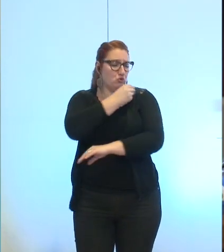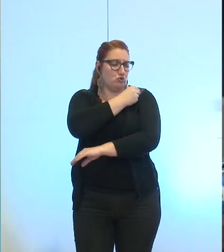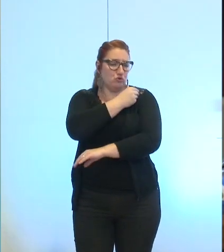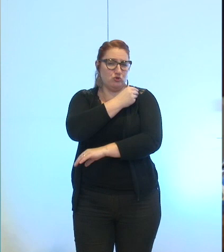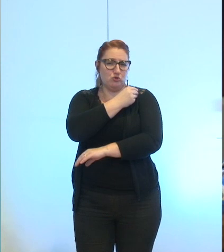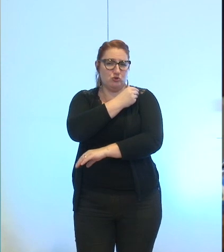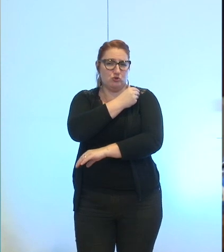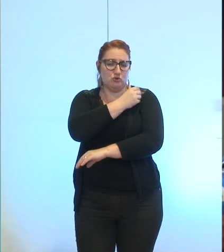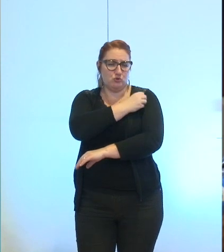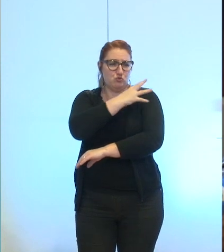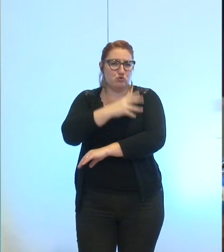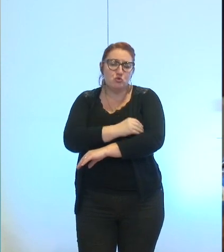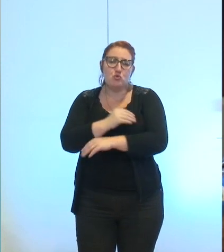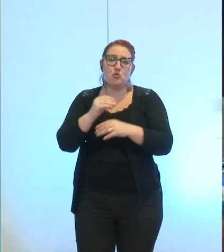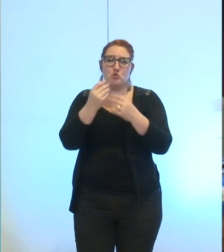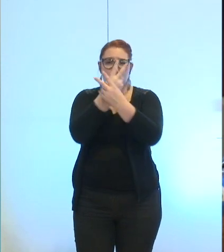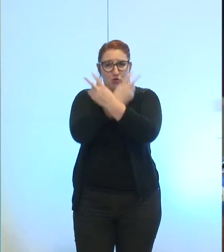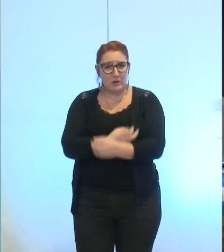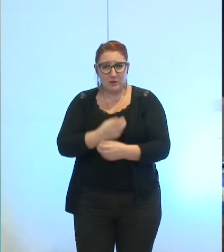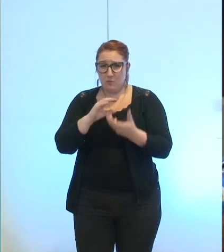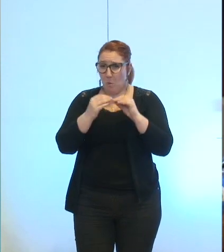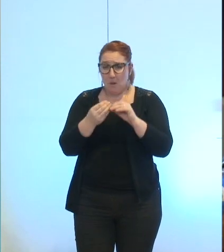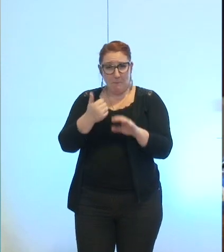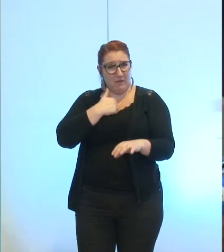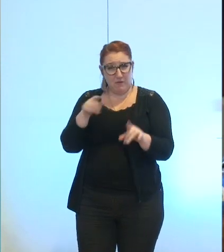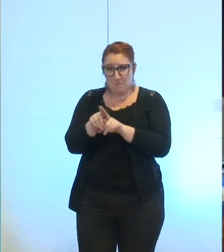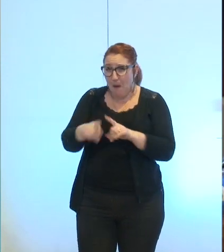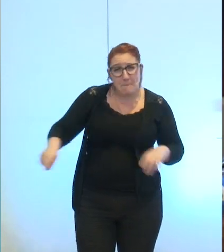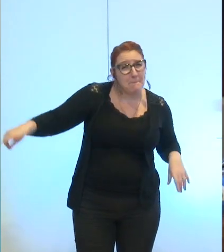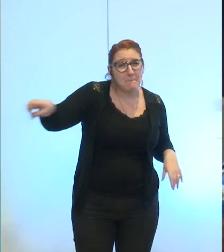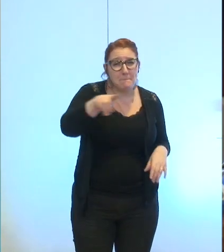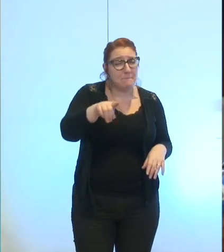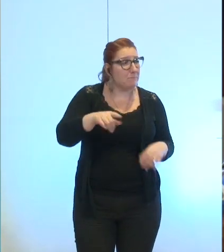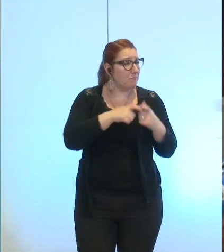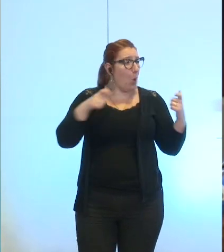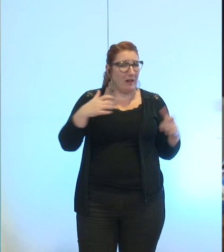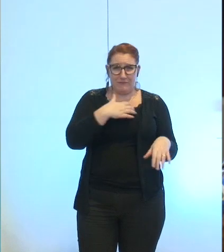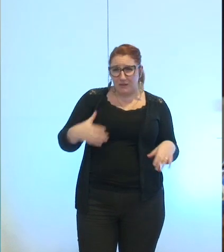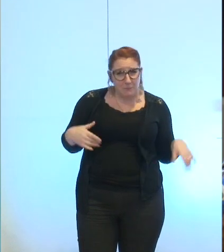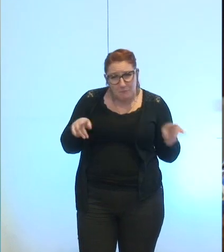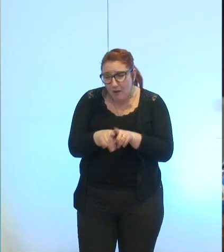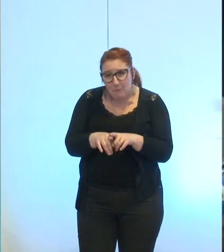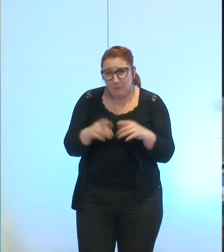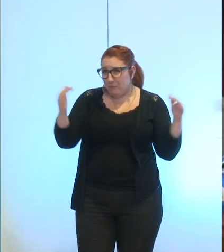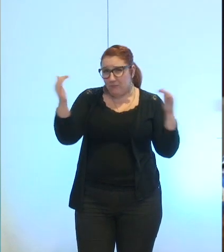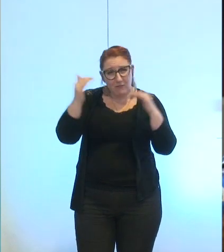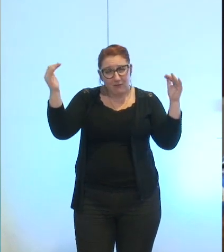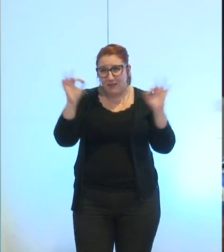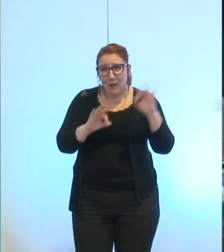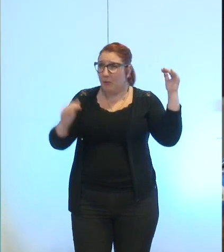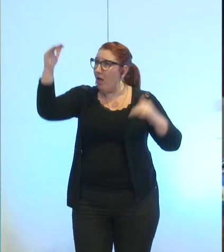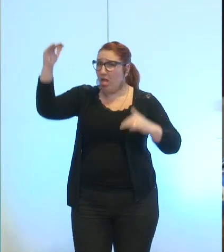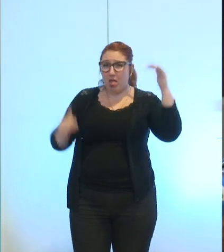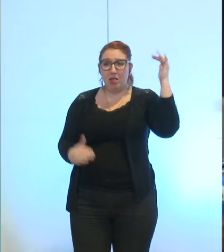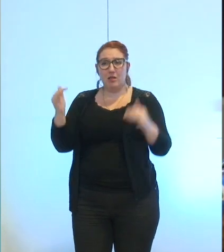sûr et les entreprises et les collectivités territoriales les processus de type amélioration de qualité du au travail